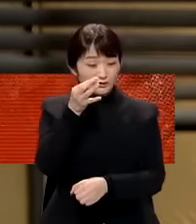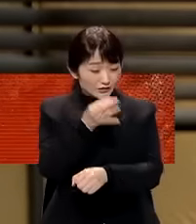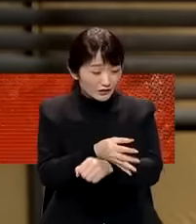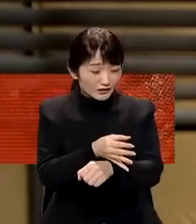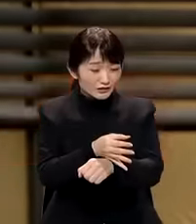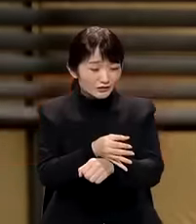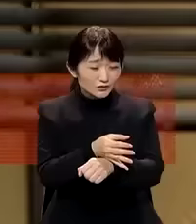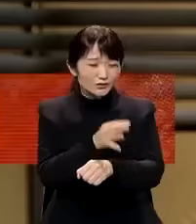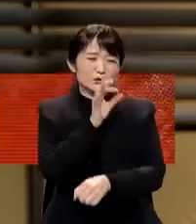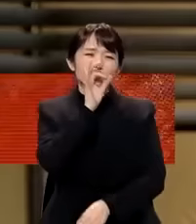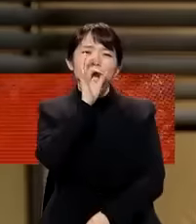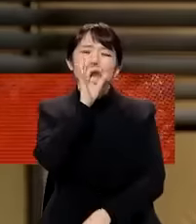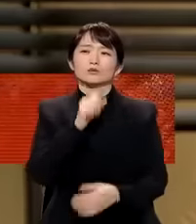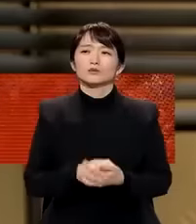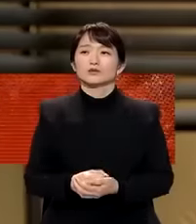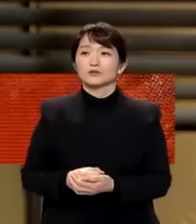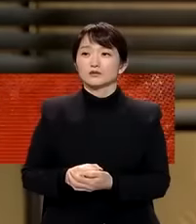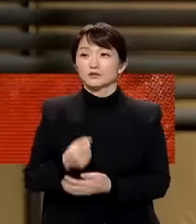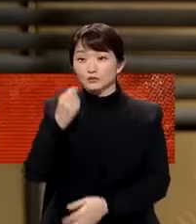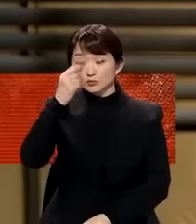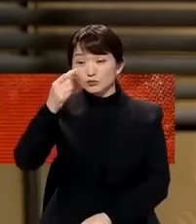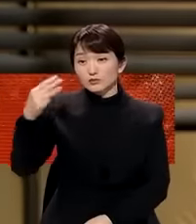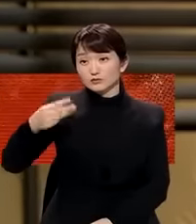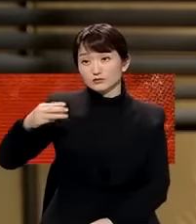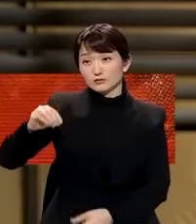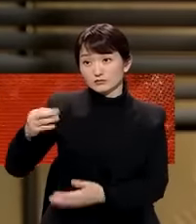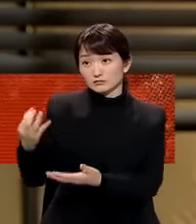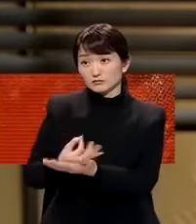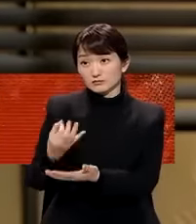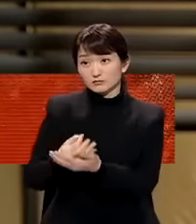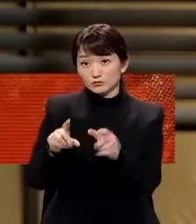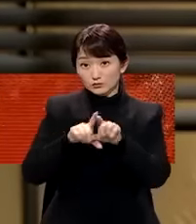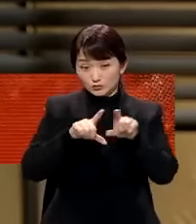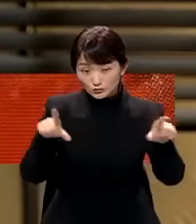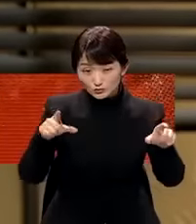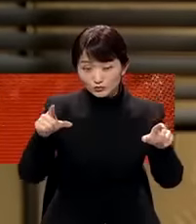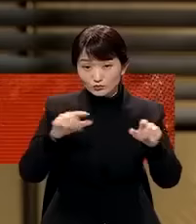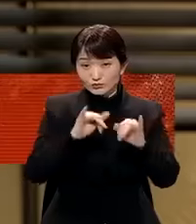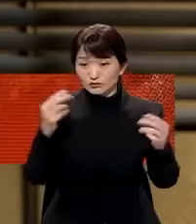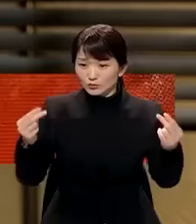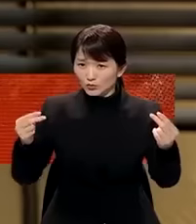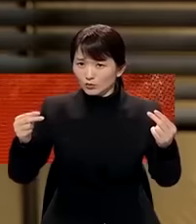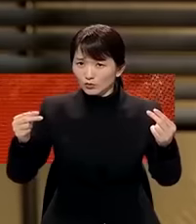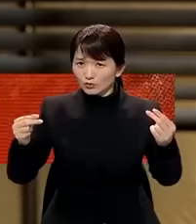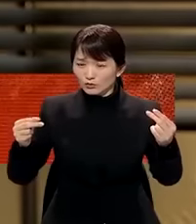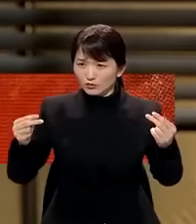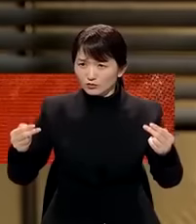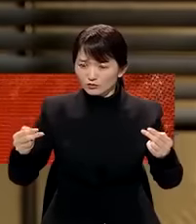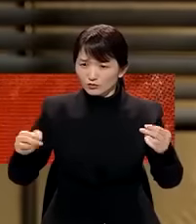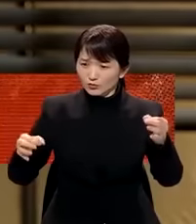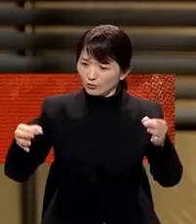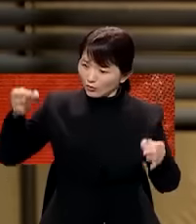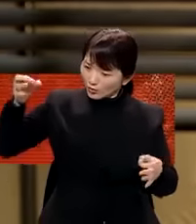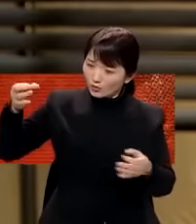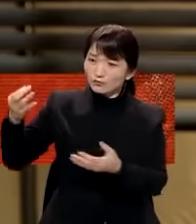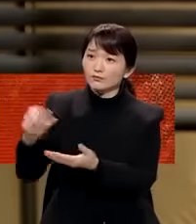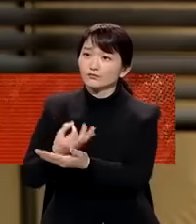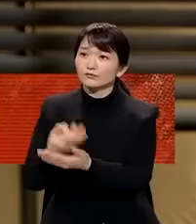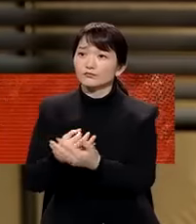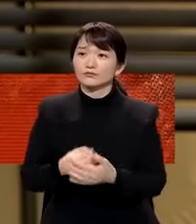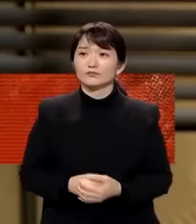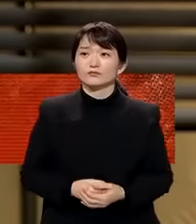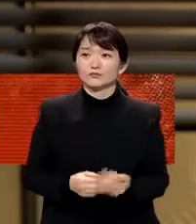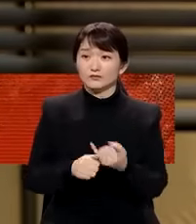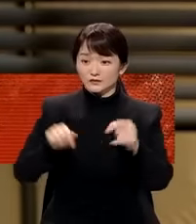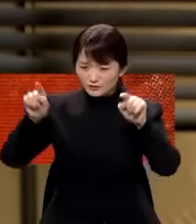가치라는 거였어요 월 3천만 원 보통 사람들의 생각을 훨씬 뛰어 놓으면 많은 액수기 한데요 혹시 그거 아세요 물론 이혼에서 좋지 않게